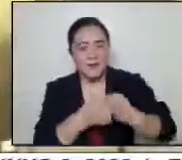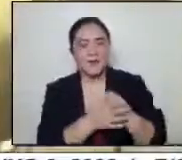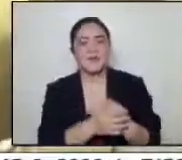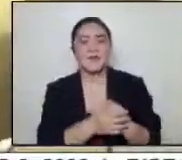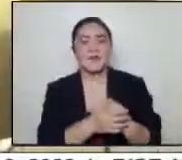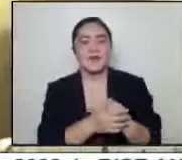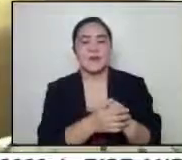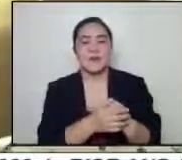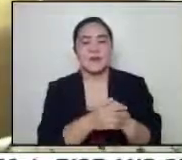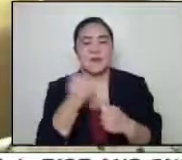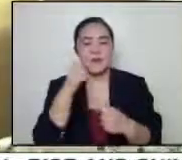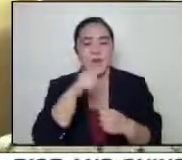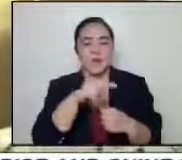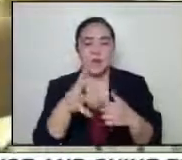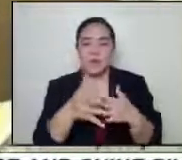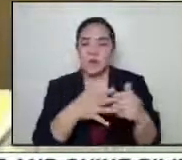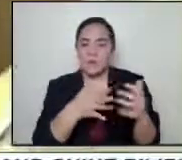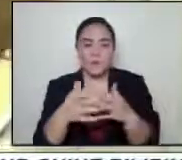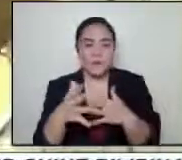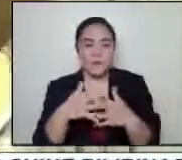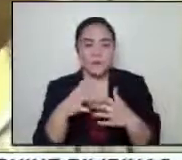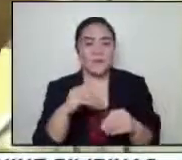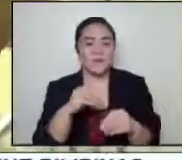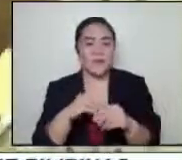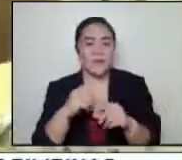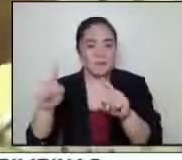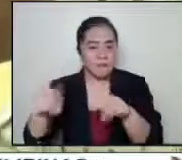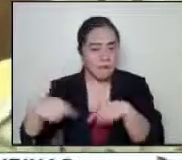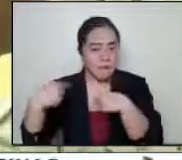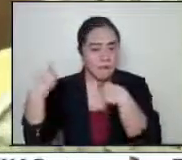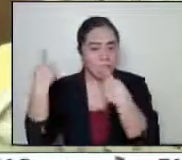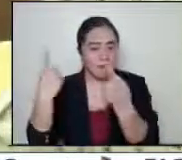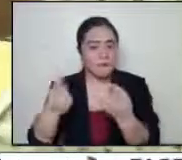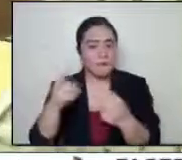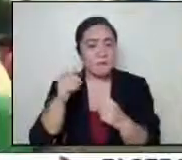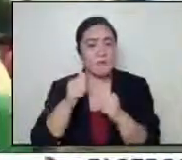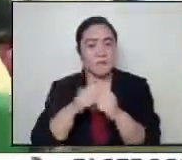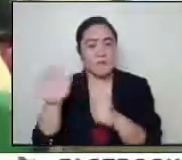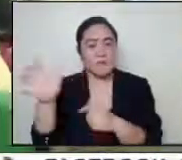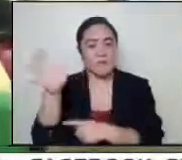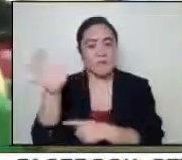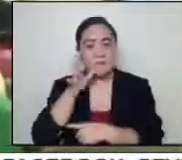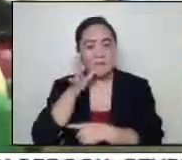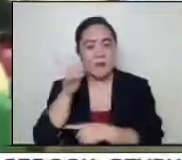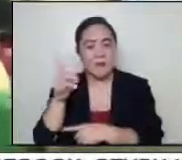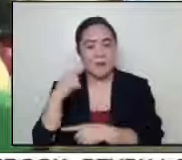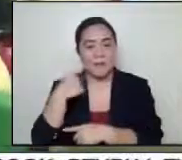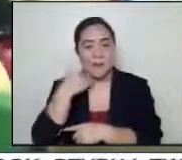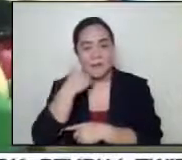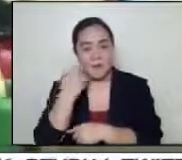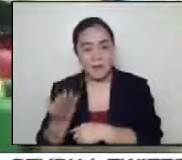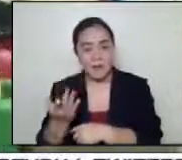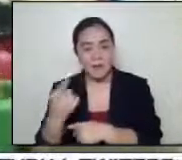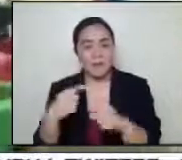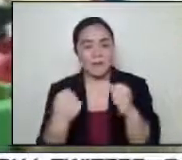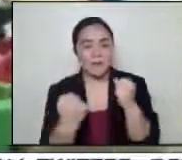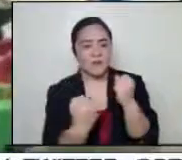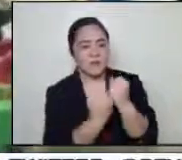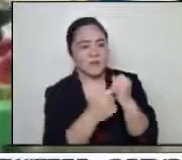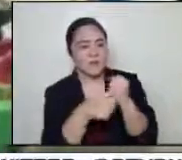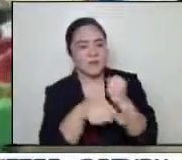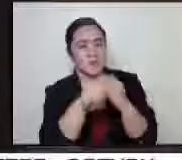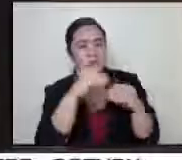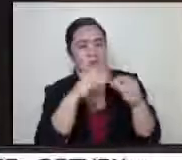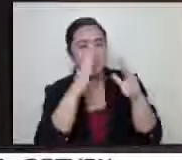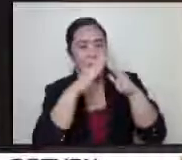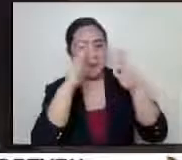kulang-kulang. Simula nung wala ang ating ina, ikaw ang naging ilaw ng tahanan.